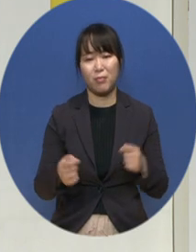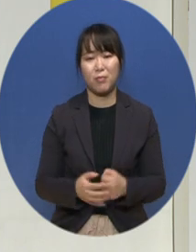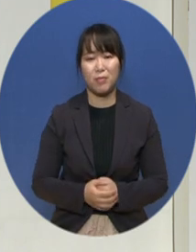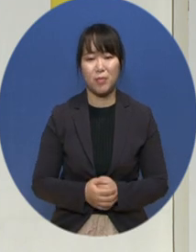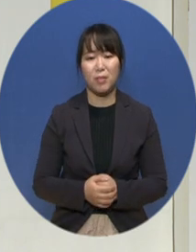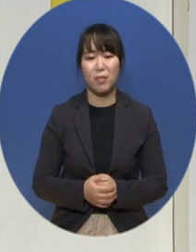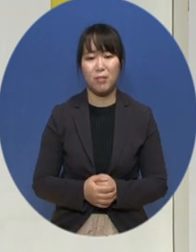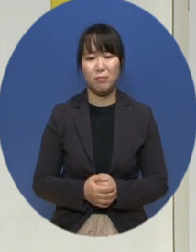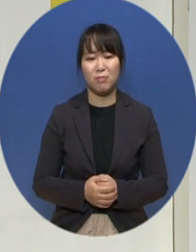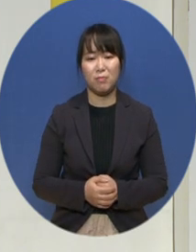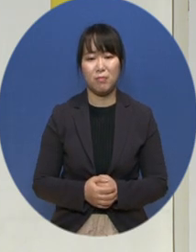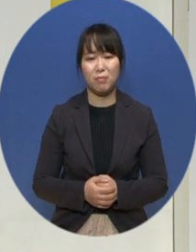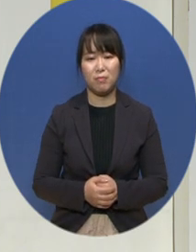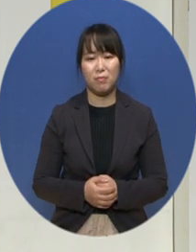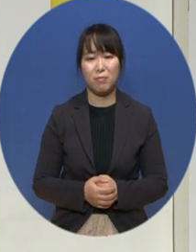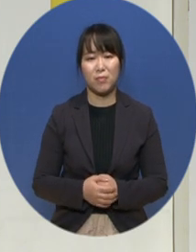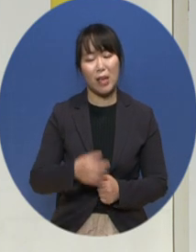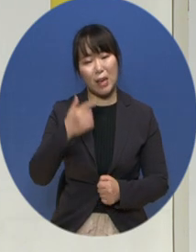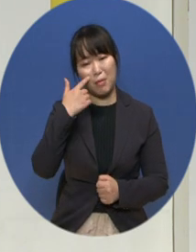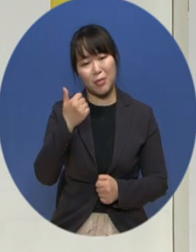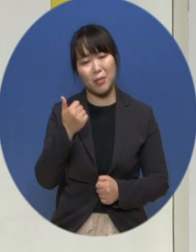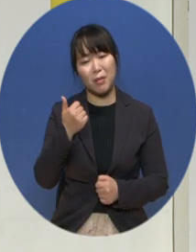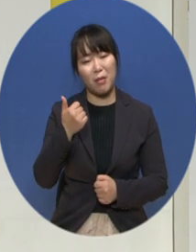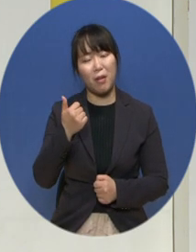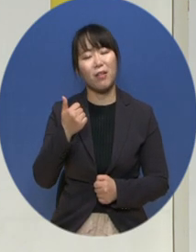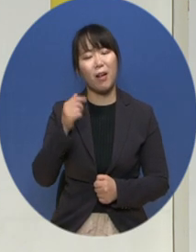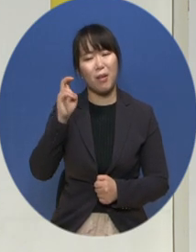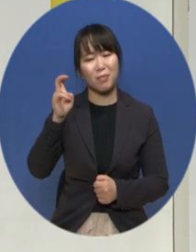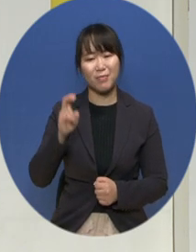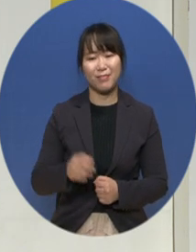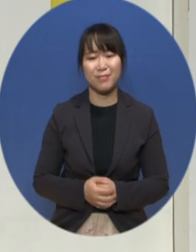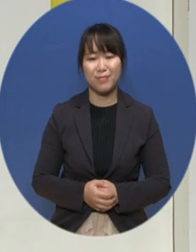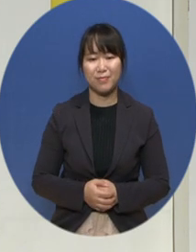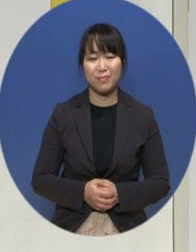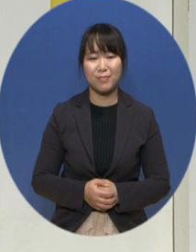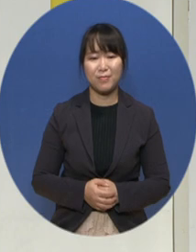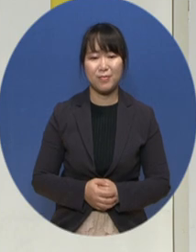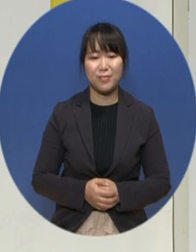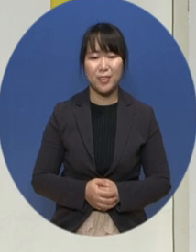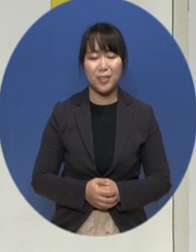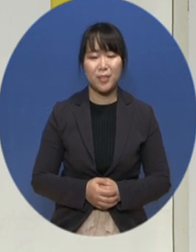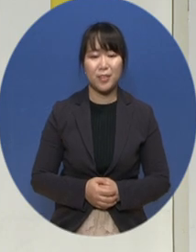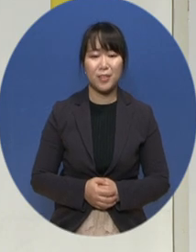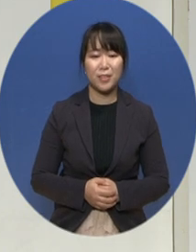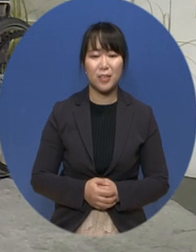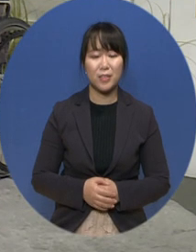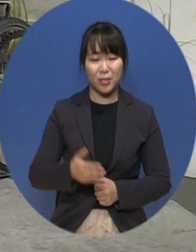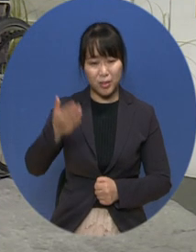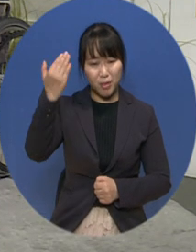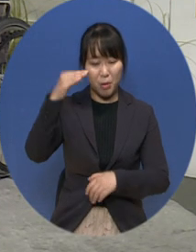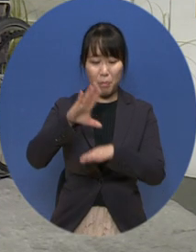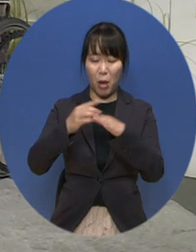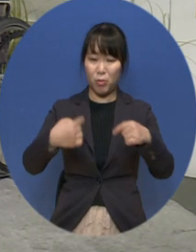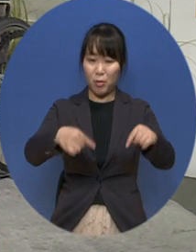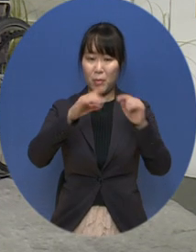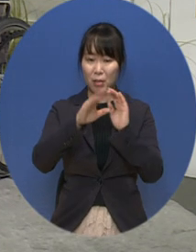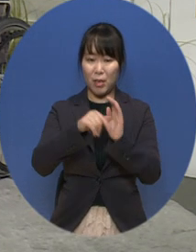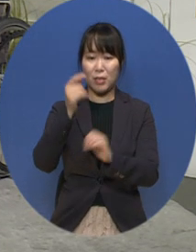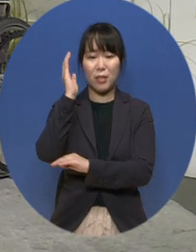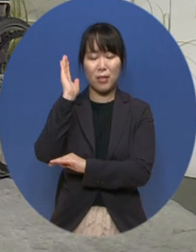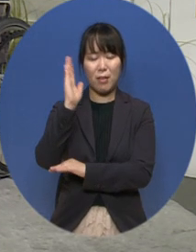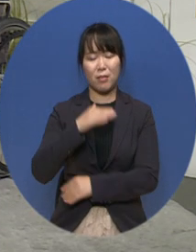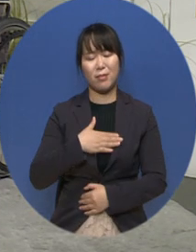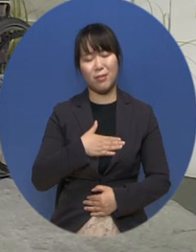그렇게 일부러 이제 한국 정도야 분 이미 생각합니다 예 저는 지난번에 방송출연 하셔서 그에게 가